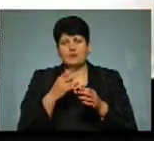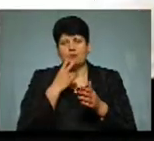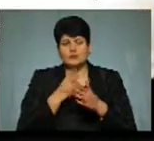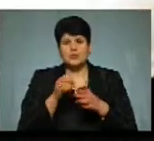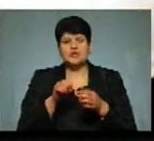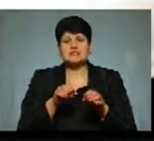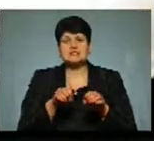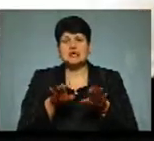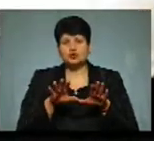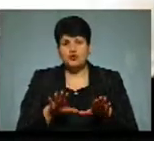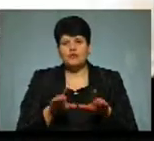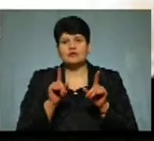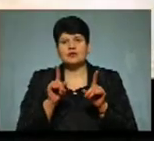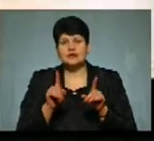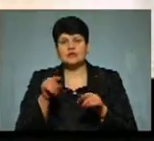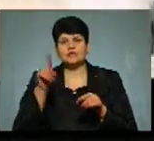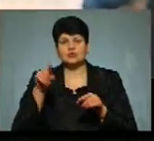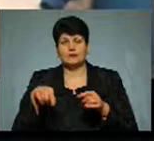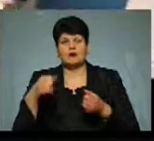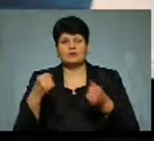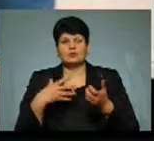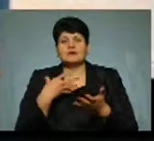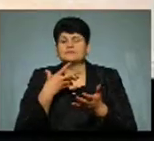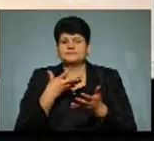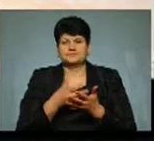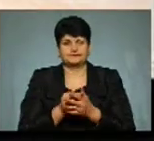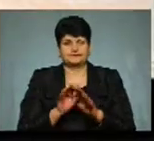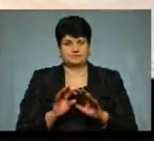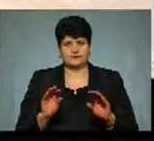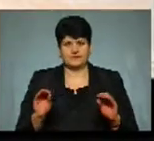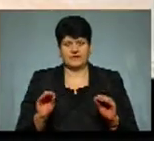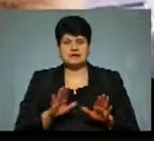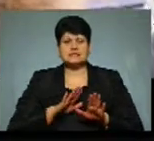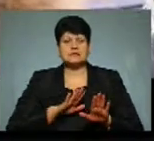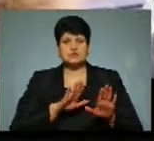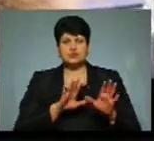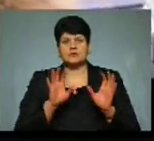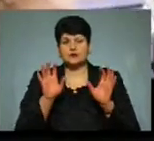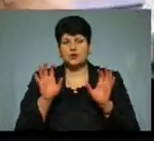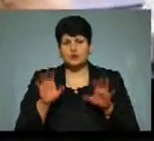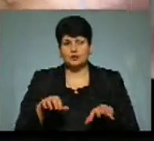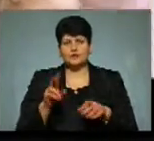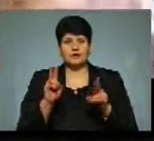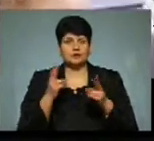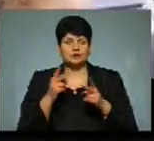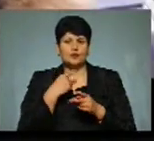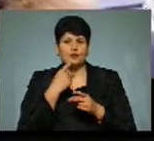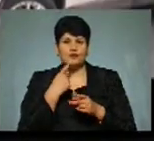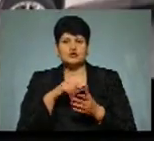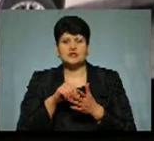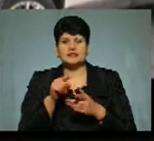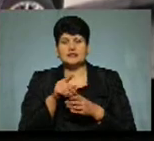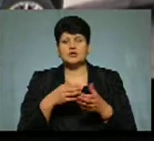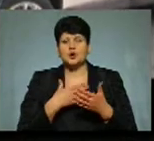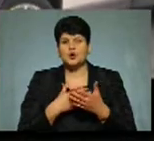транспортного засобу і порушення тільки власного автомобіля. Заступник голови автомобільного клубу «Стрітер Тернопіль» Олександр Чурілов каже, члени їхньої